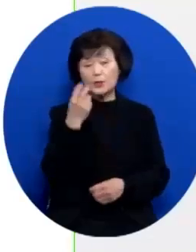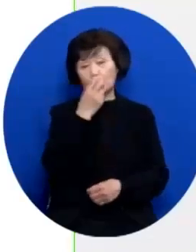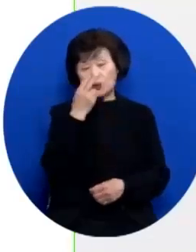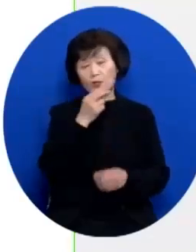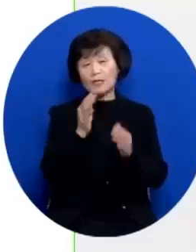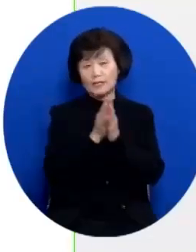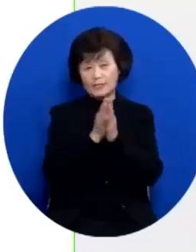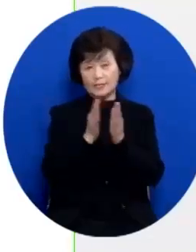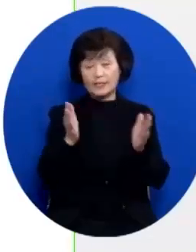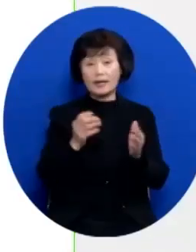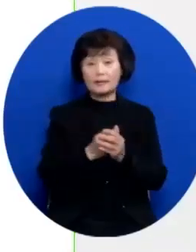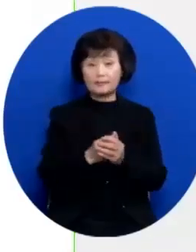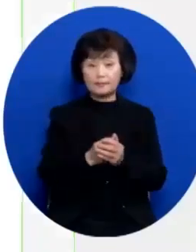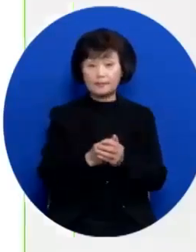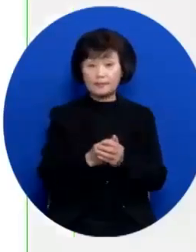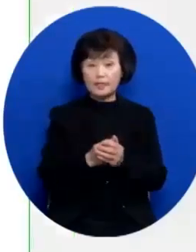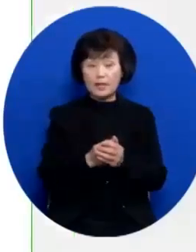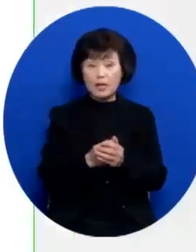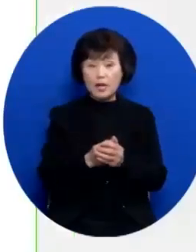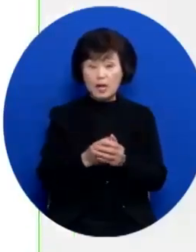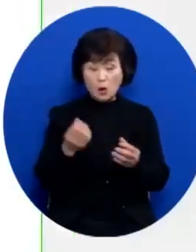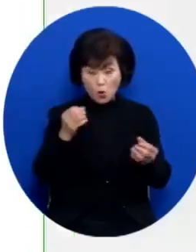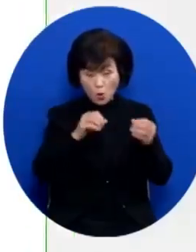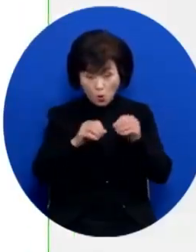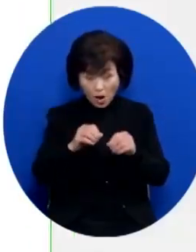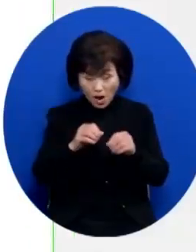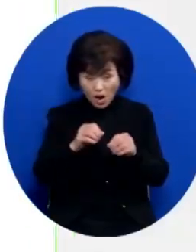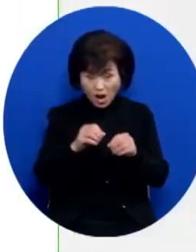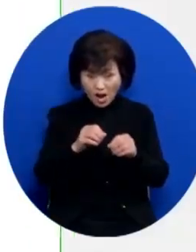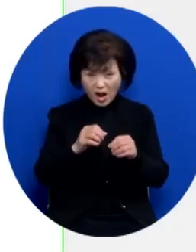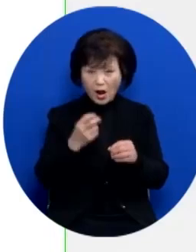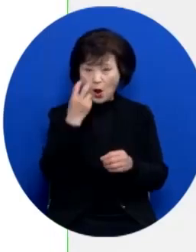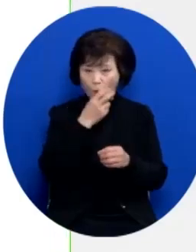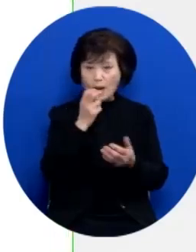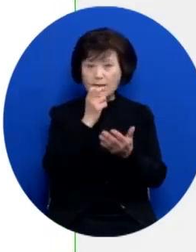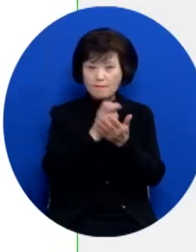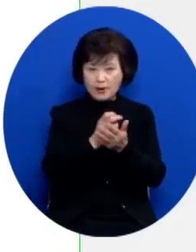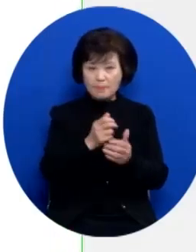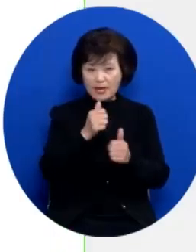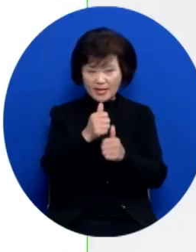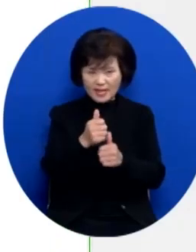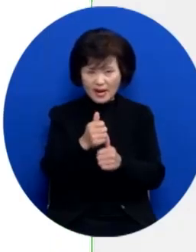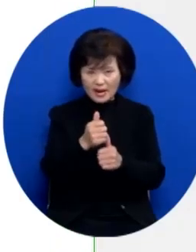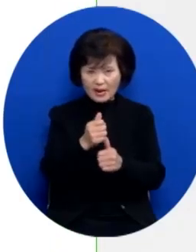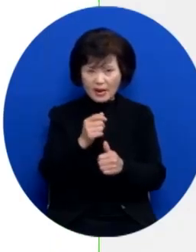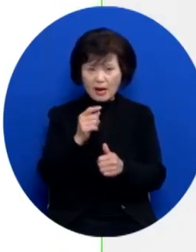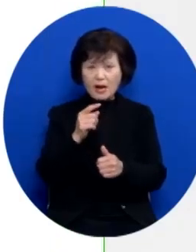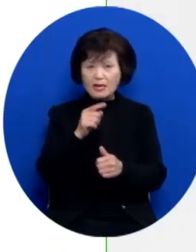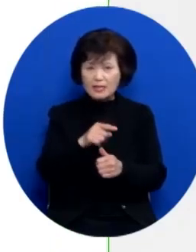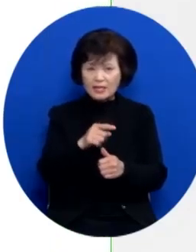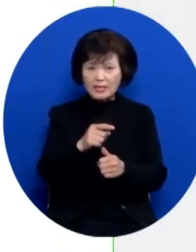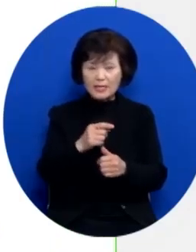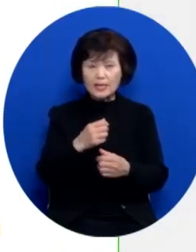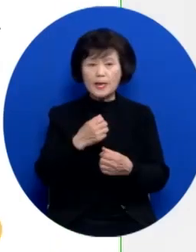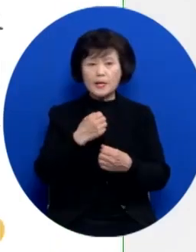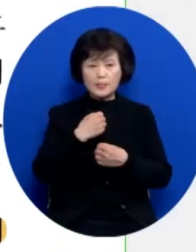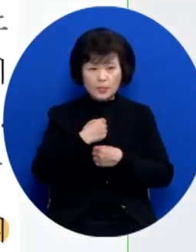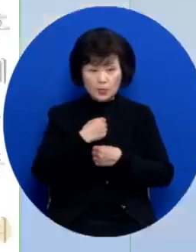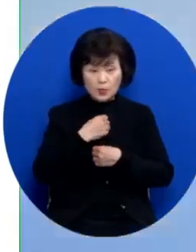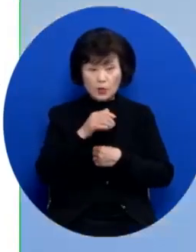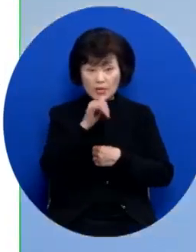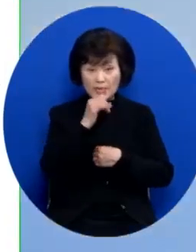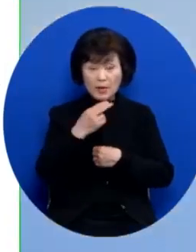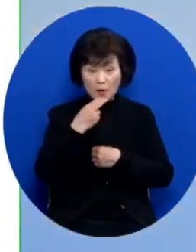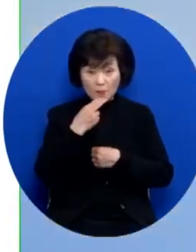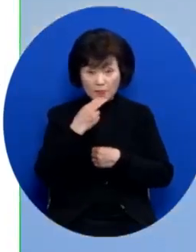밝혔습니다. 점검에서는 화학물질 관리법에 따른 유해 화학물질 취급 기준의 준수와 취급시설의